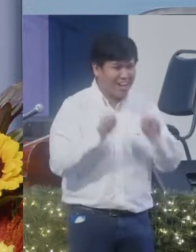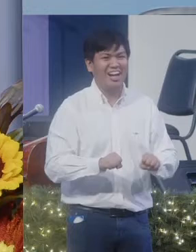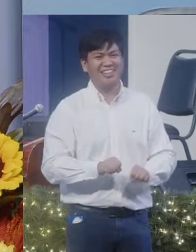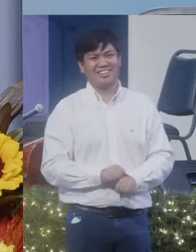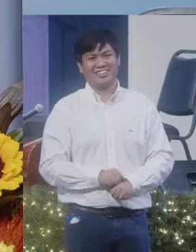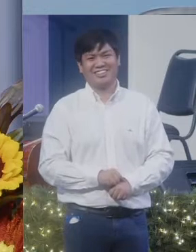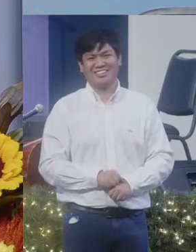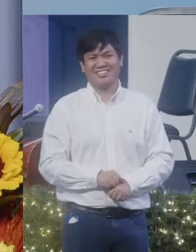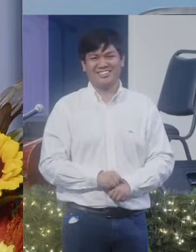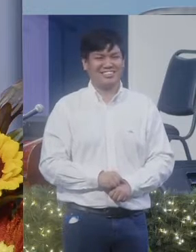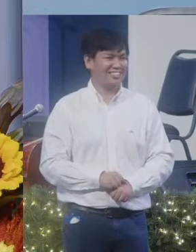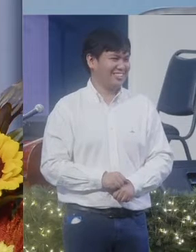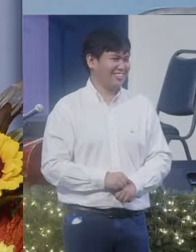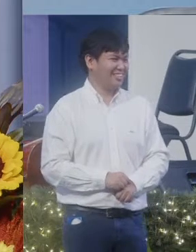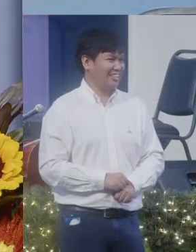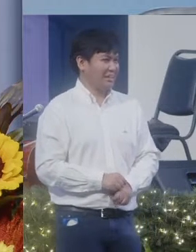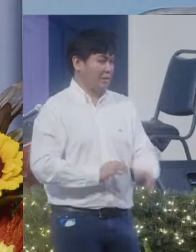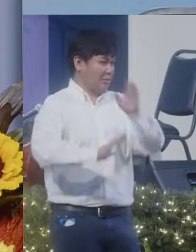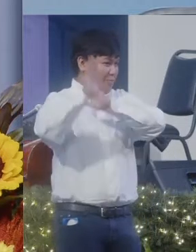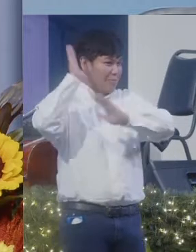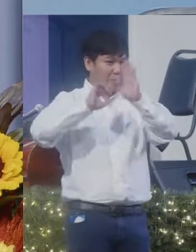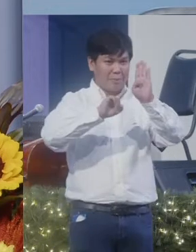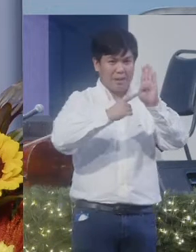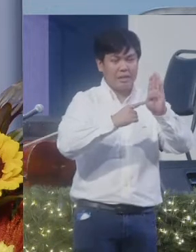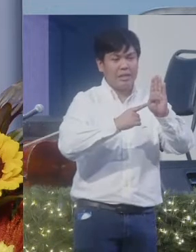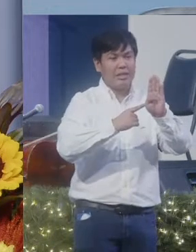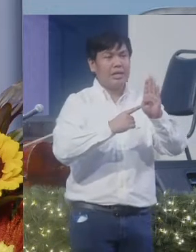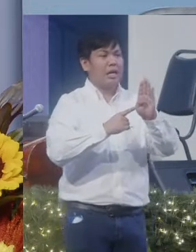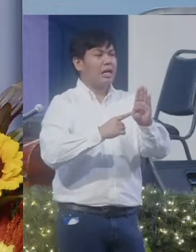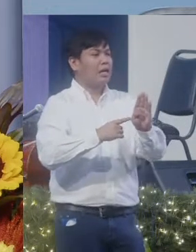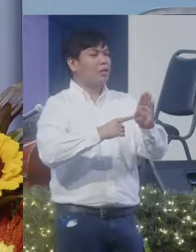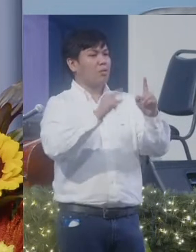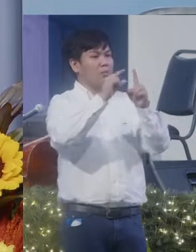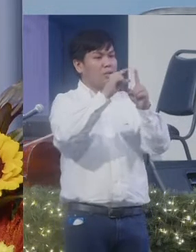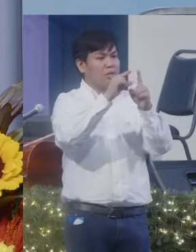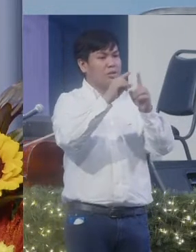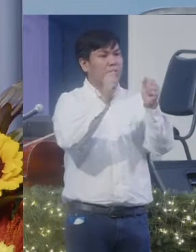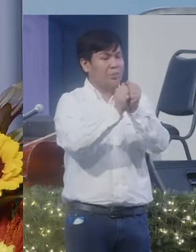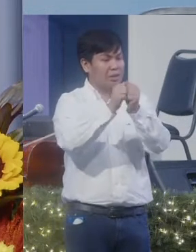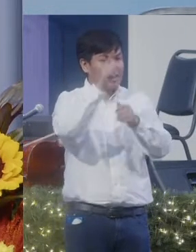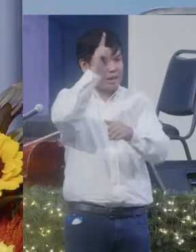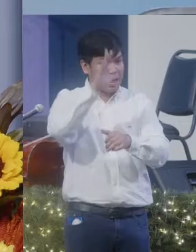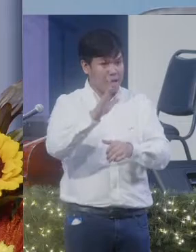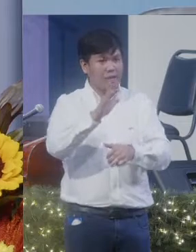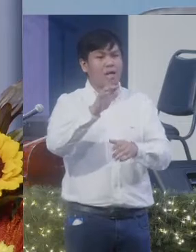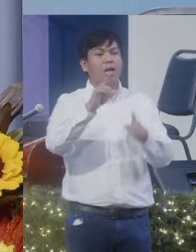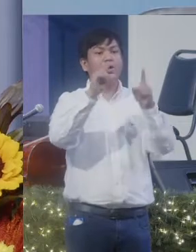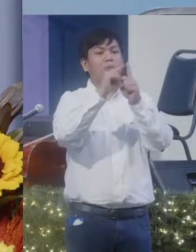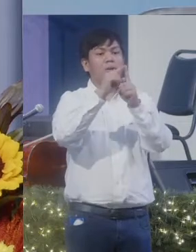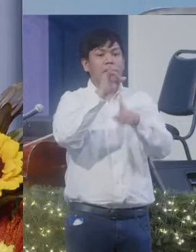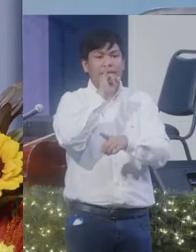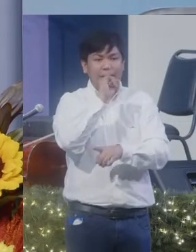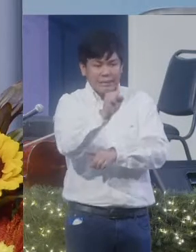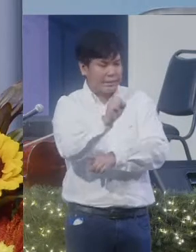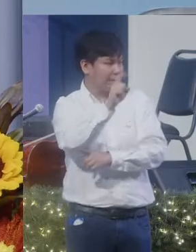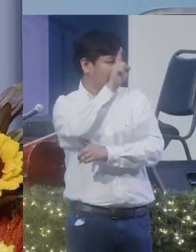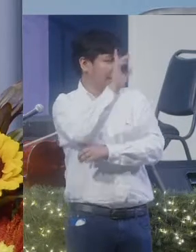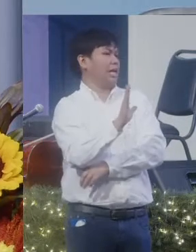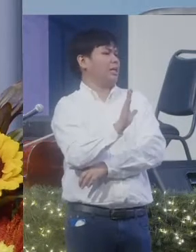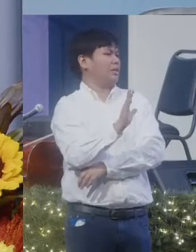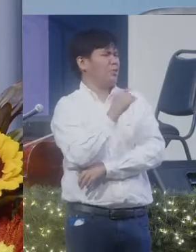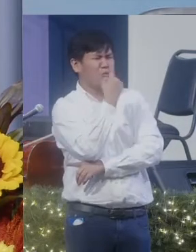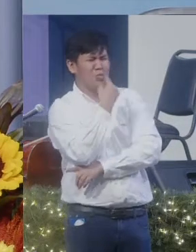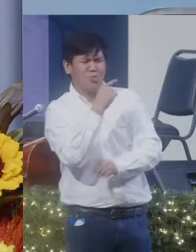was the Word, and the Word was with God, and the Word was God." Si Jesus ay Diyos. He was in the beginning with